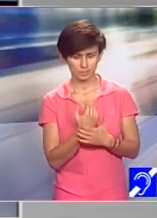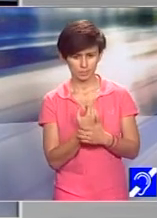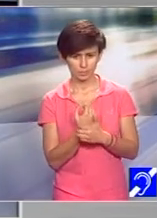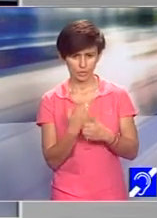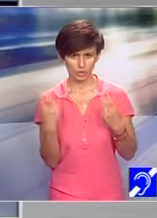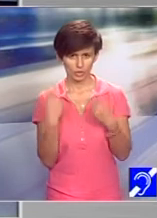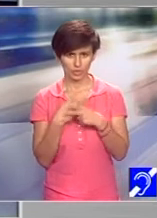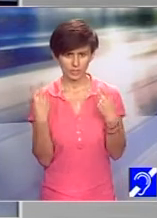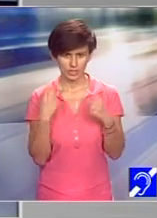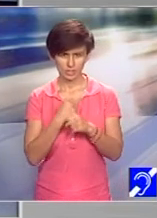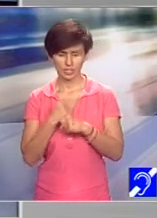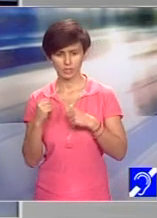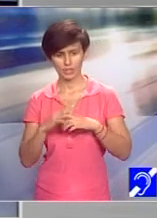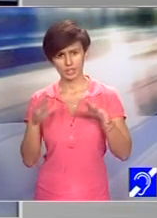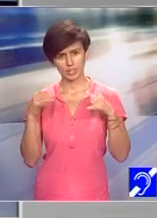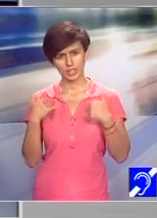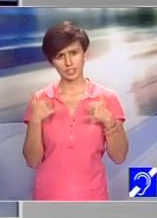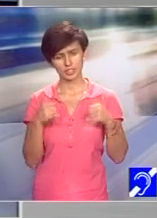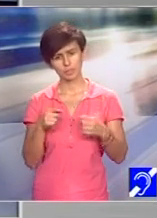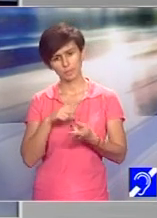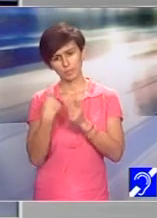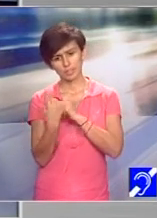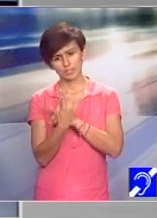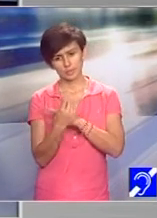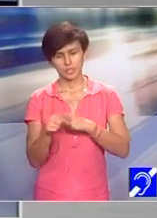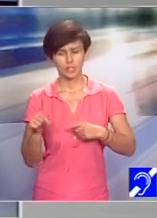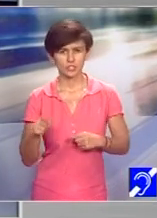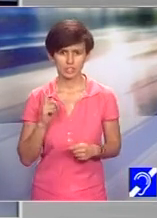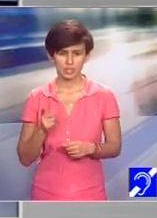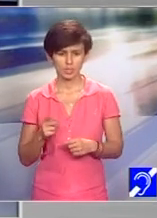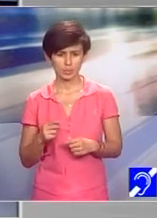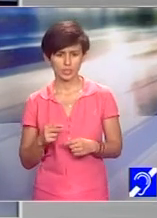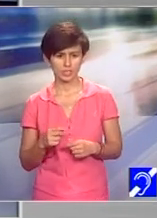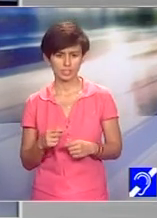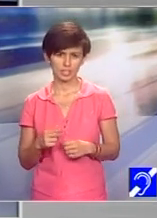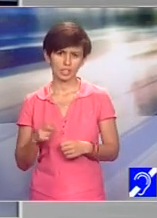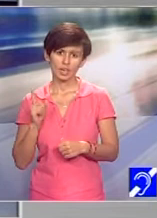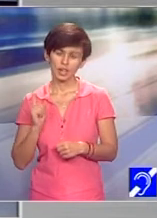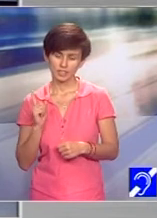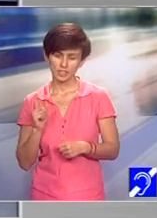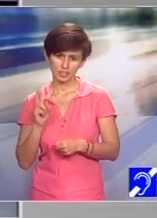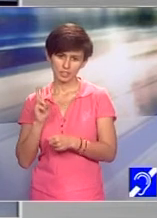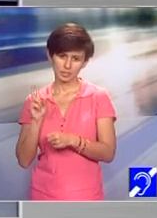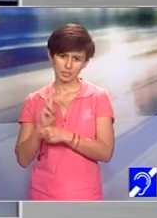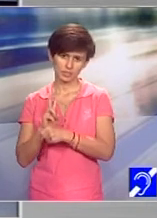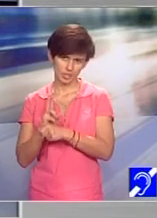viteză uimitoare se întâmplă schimbările acestea, trebuie să-i punem puțin pe părinți în gardă și să